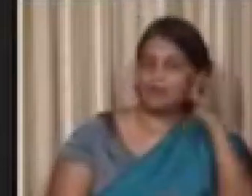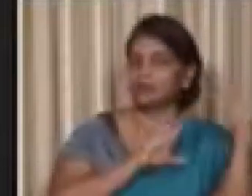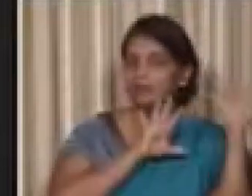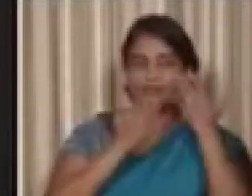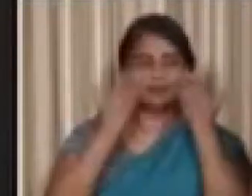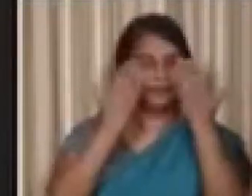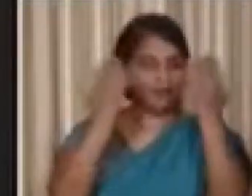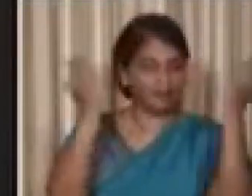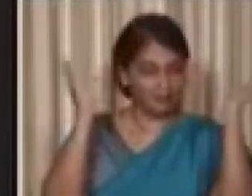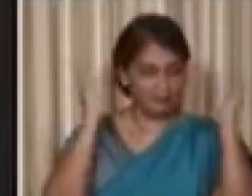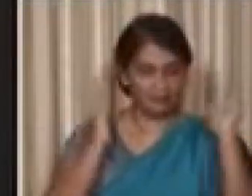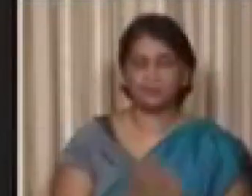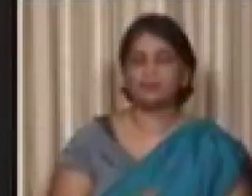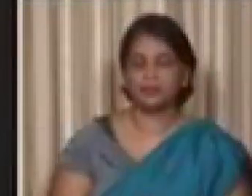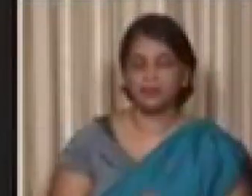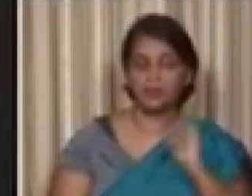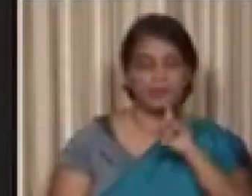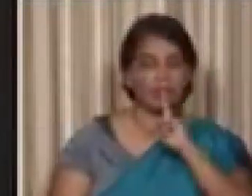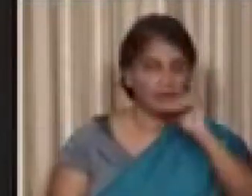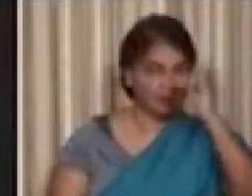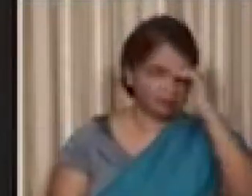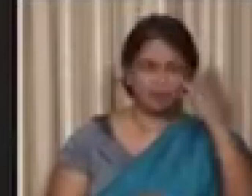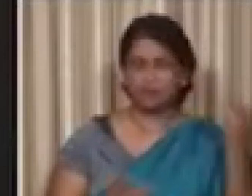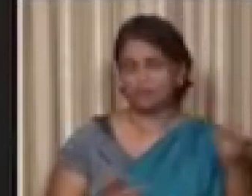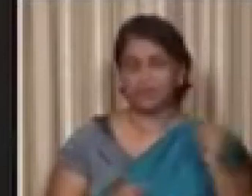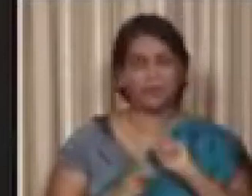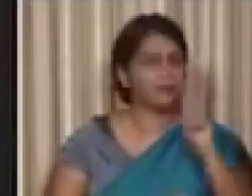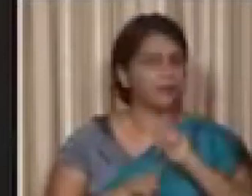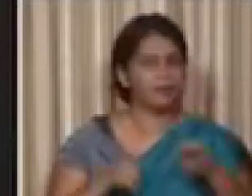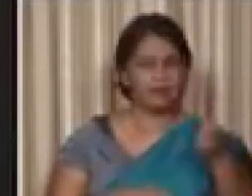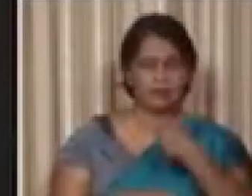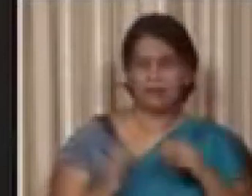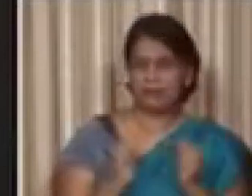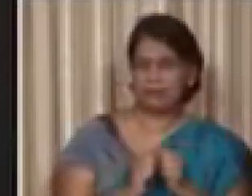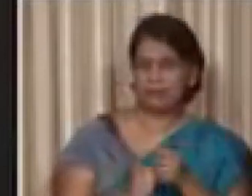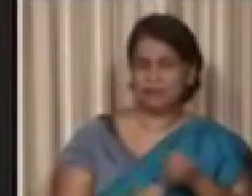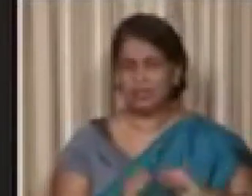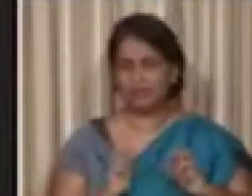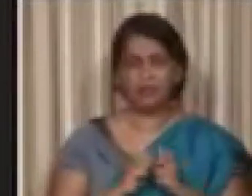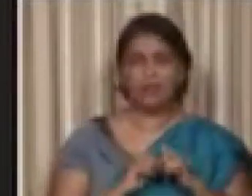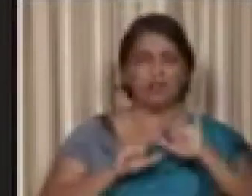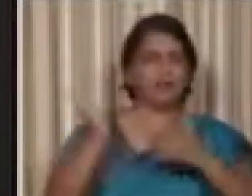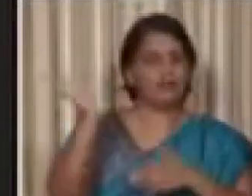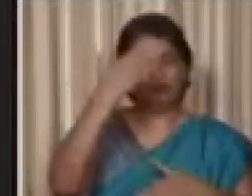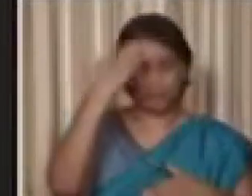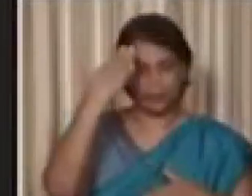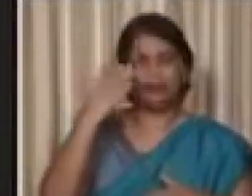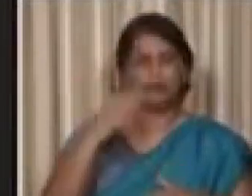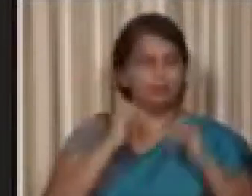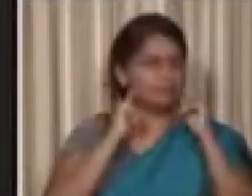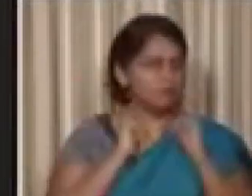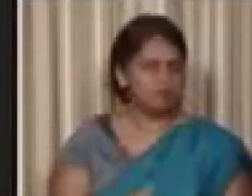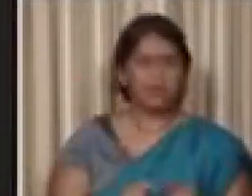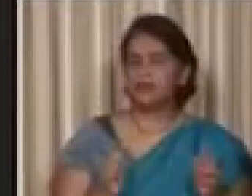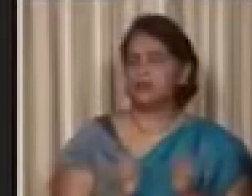ඉන්නවා එතකොට කතානායකතුමාට සිද්ධ වෙනවා මේ පාර්ලිමේන්තුවේ හැසිරීම අනුව ඒ ළමයි ඉවත් කරන්න මොකද ඒ තරම් අසම්මර